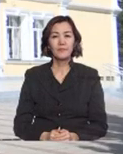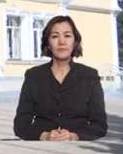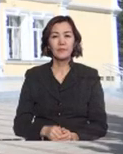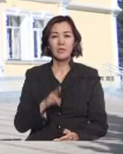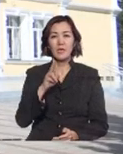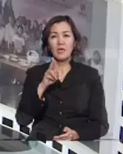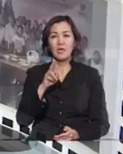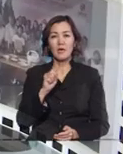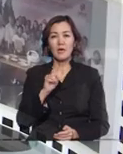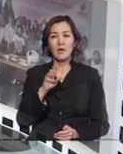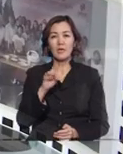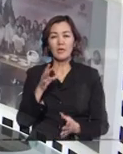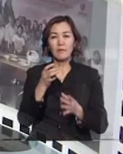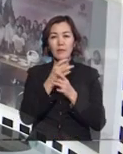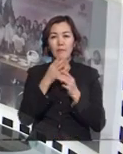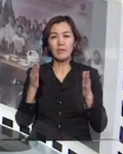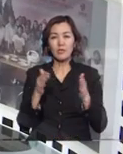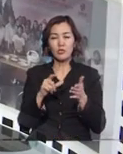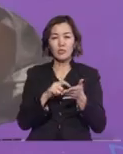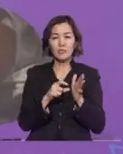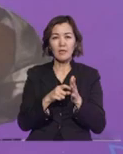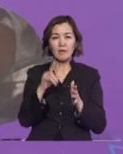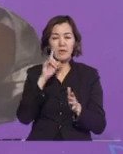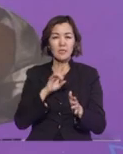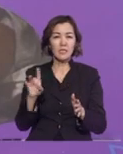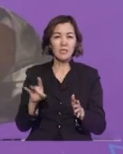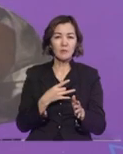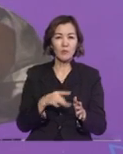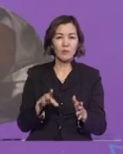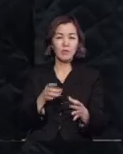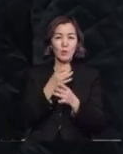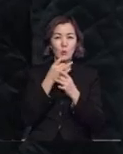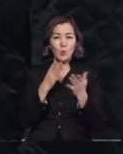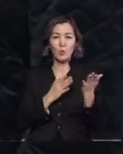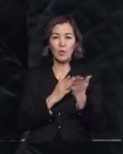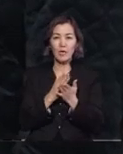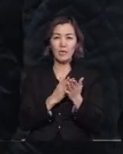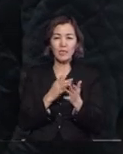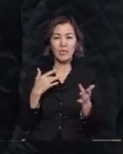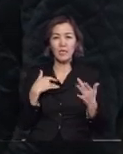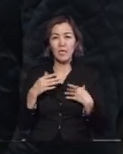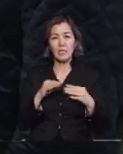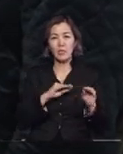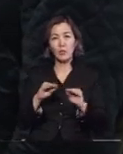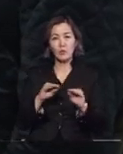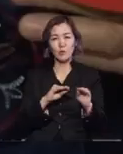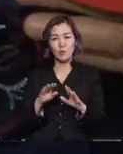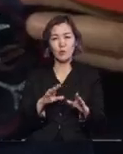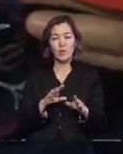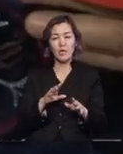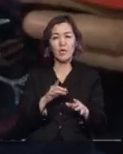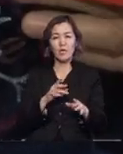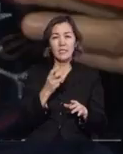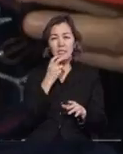Қаракемердегі мәдениет үйінің кіші залына Қазақстан Республикасының еңбегі сіңген мәдениет қайраткері, театр режиссері, сатирик